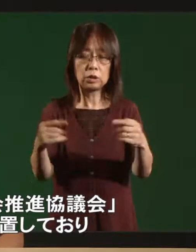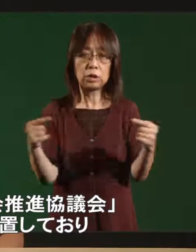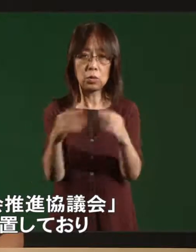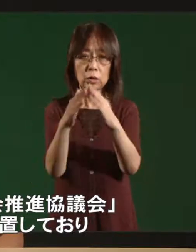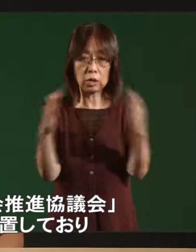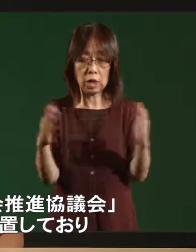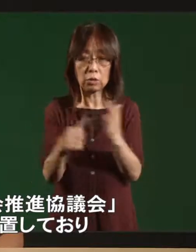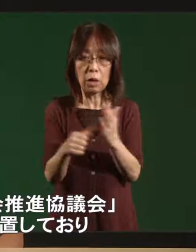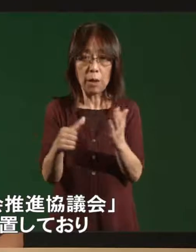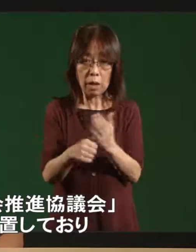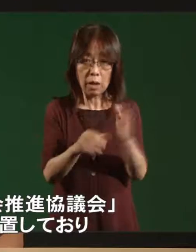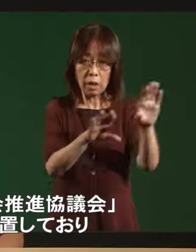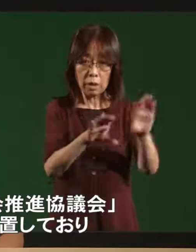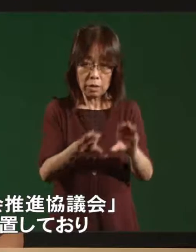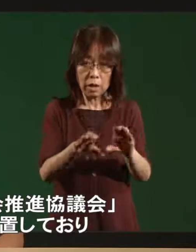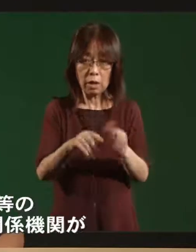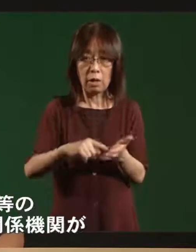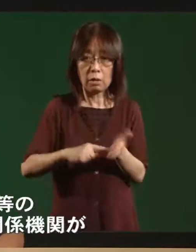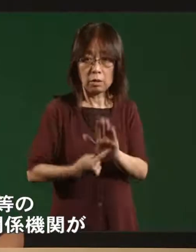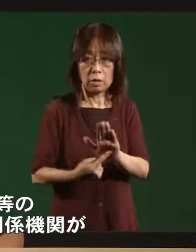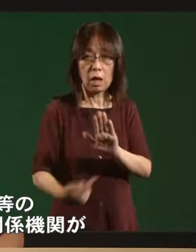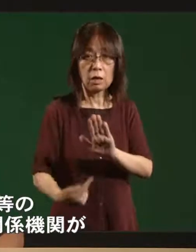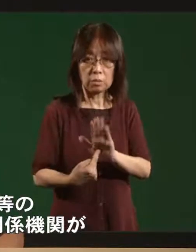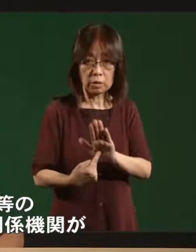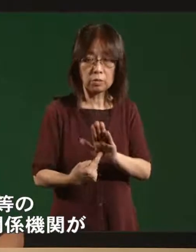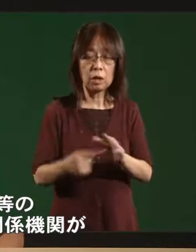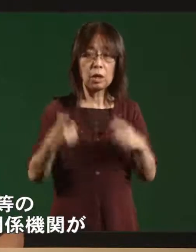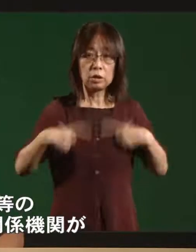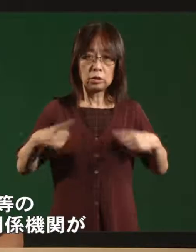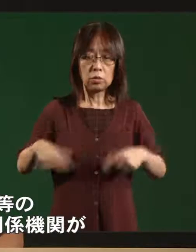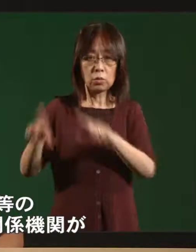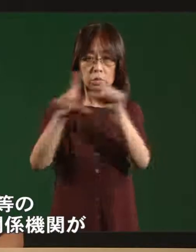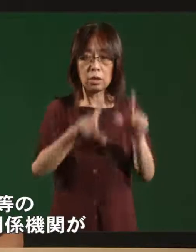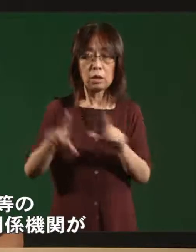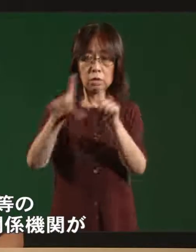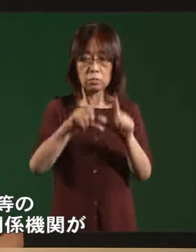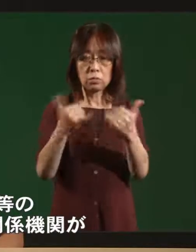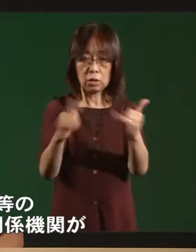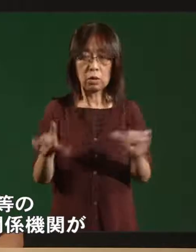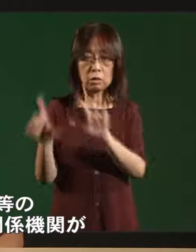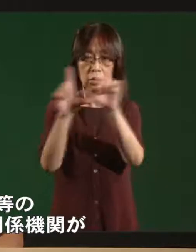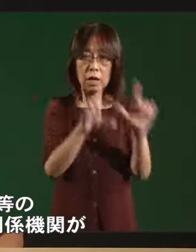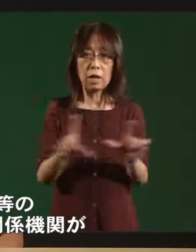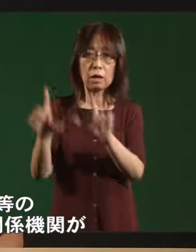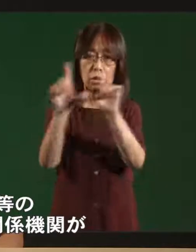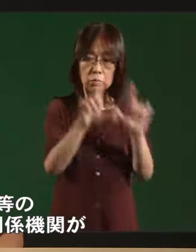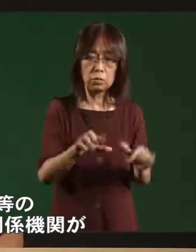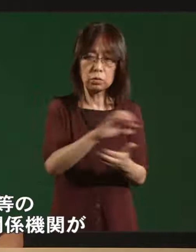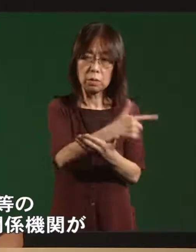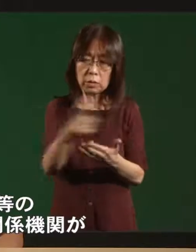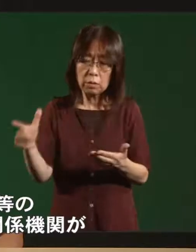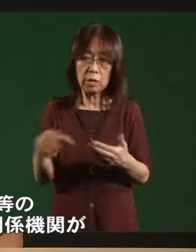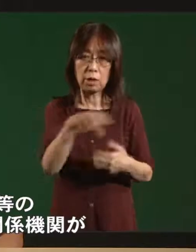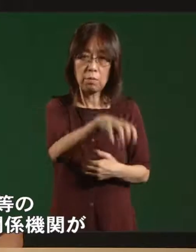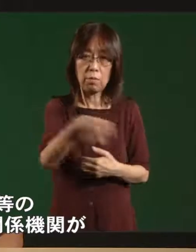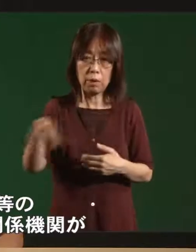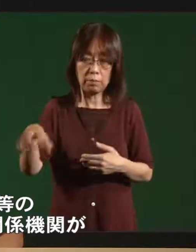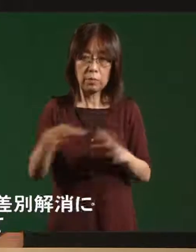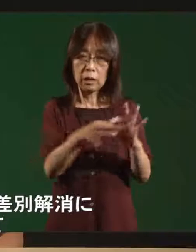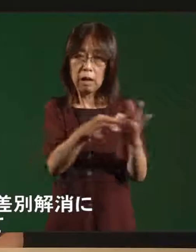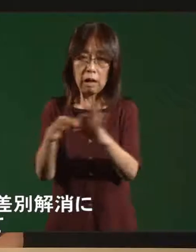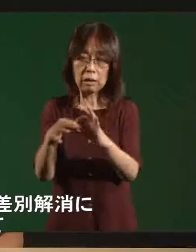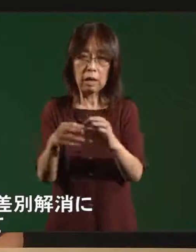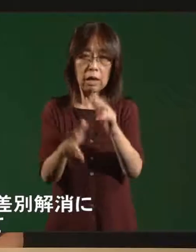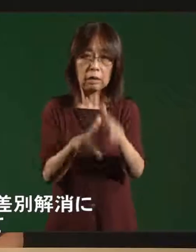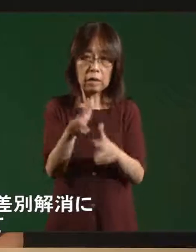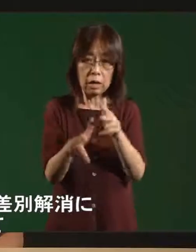でこれを設置しており日常生活や社会生活などのさまざまな場面における関係機関が